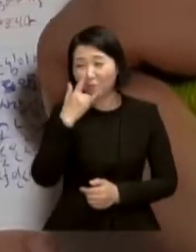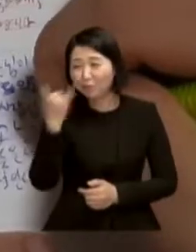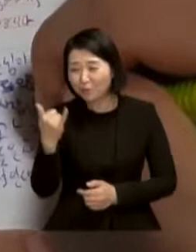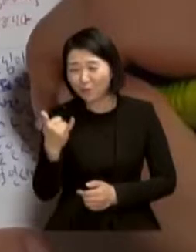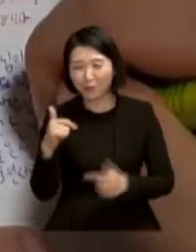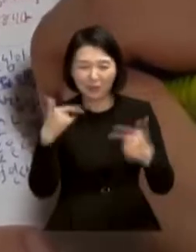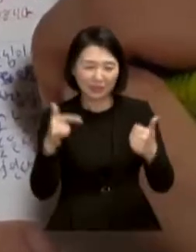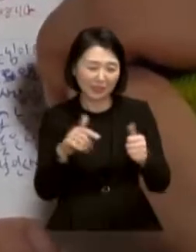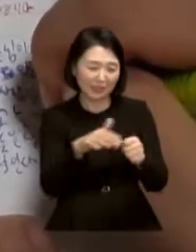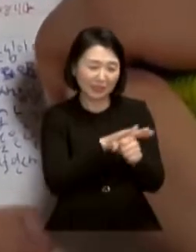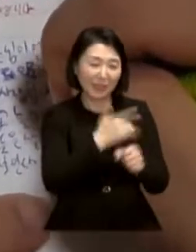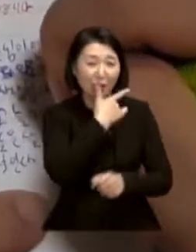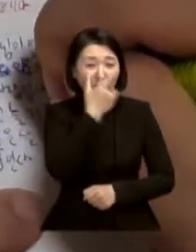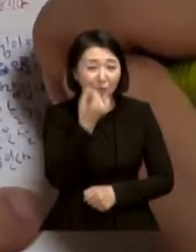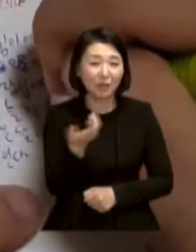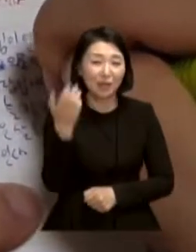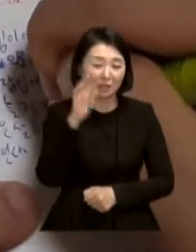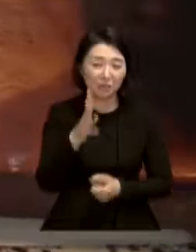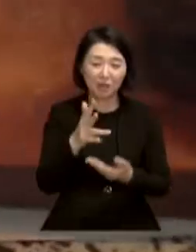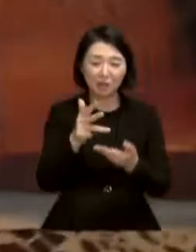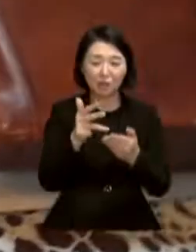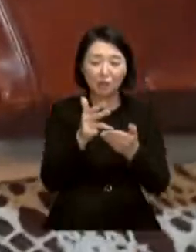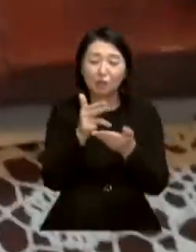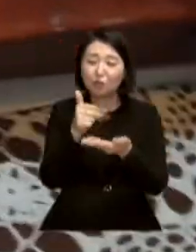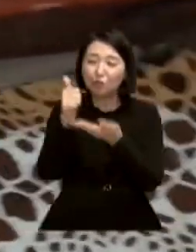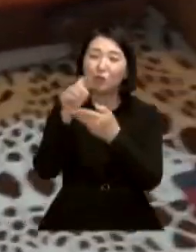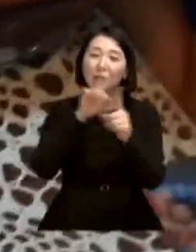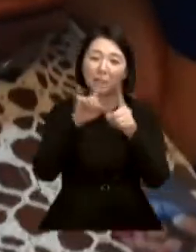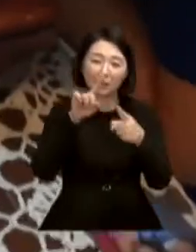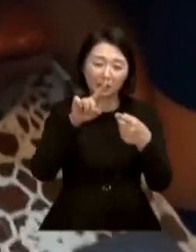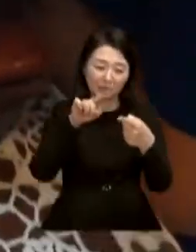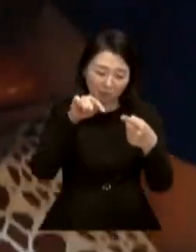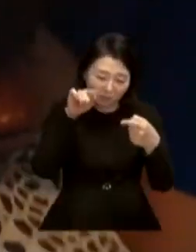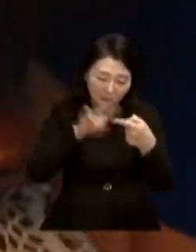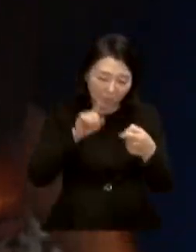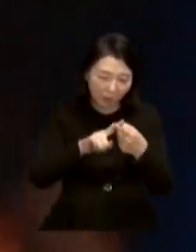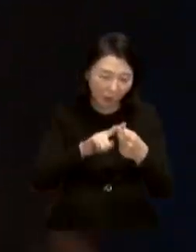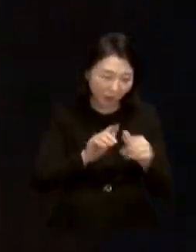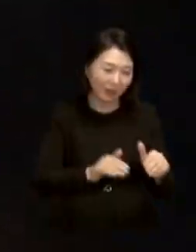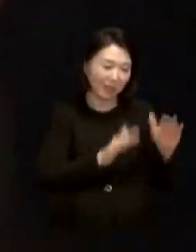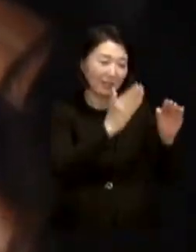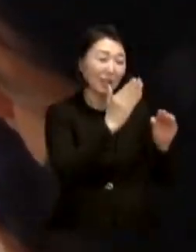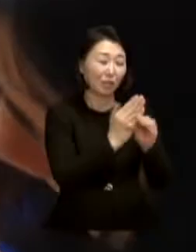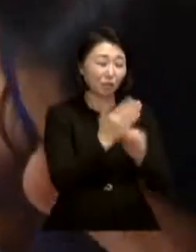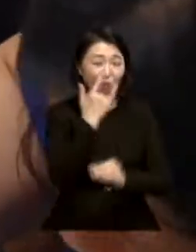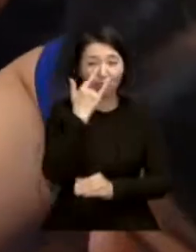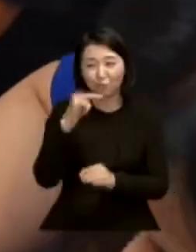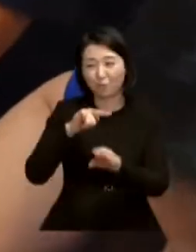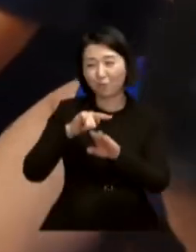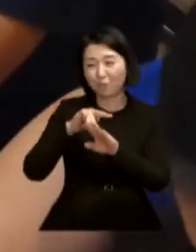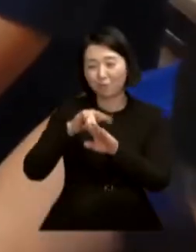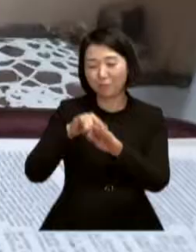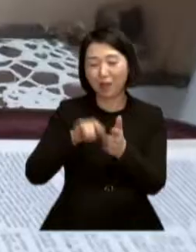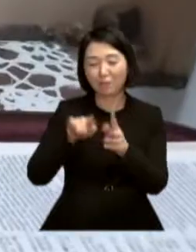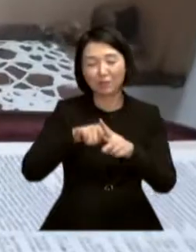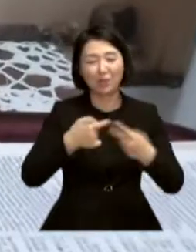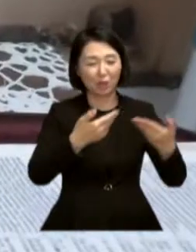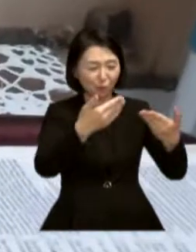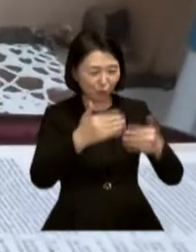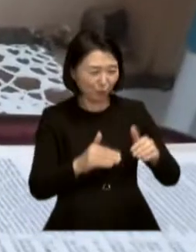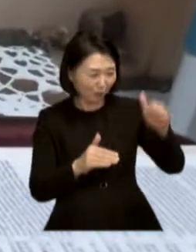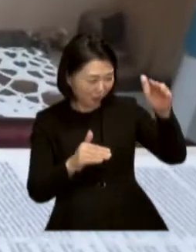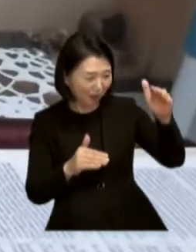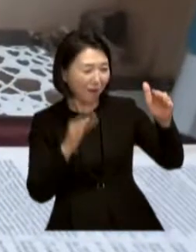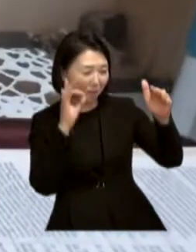손길 대신 주님의 말씀 안에 자라는 아이들. 어느새 부모의 마음을 헤아릴 정도로 성장함에 그저